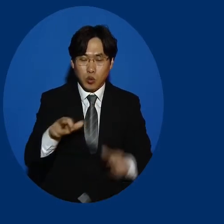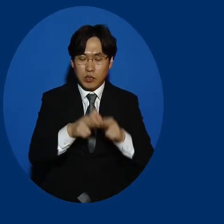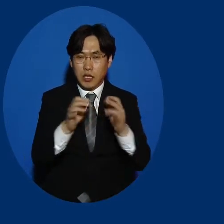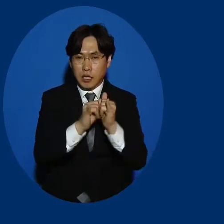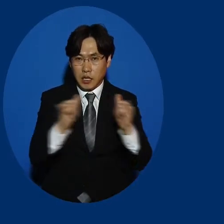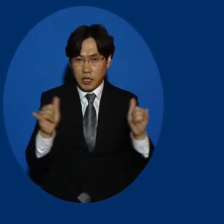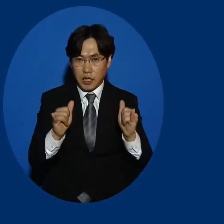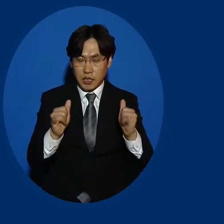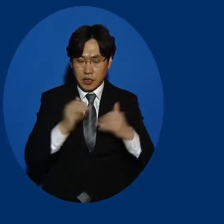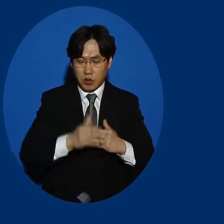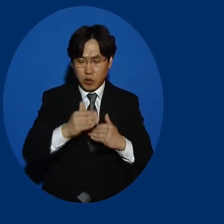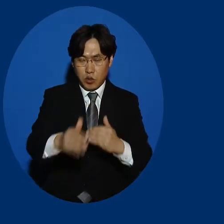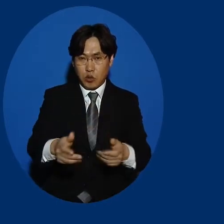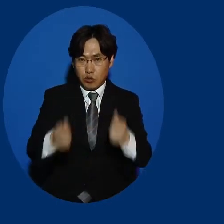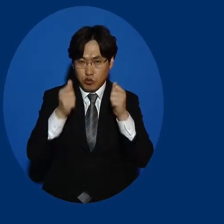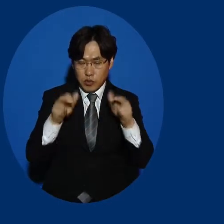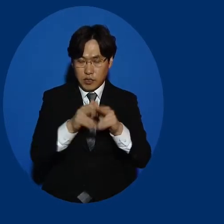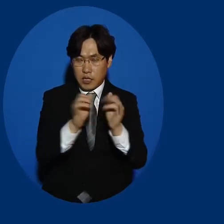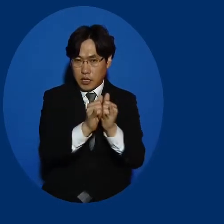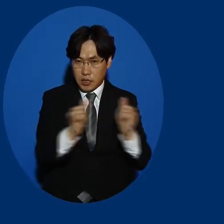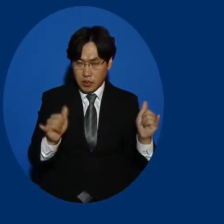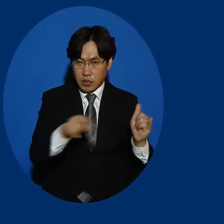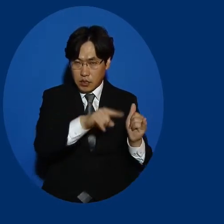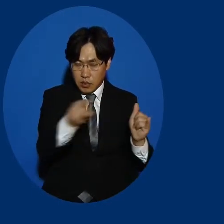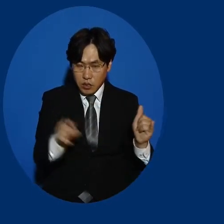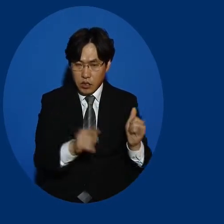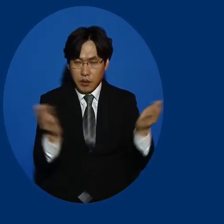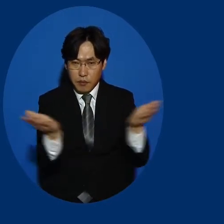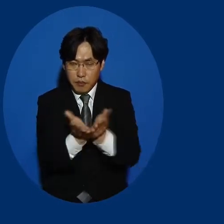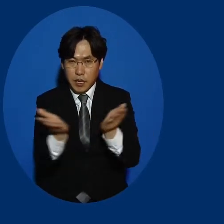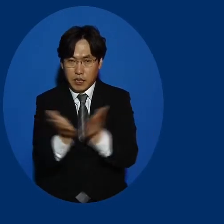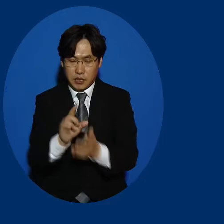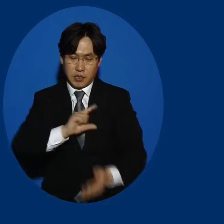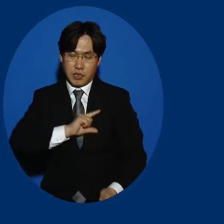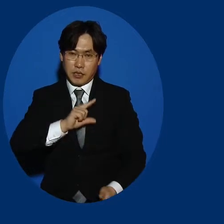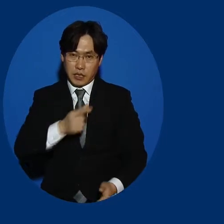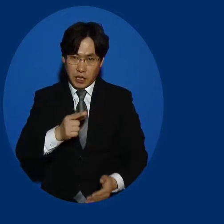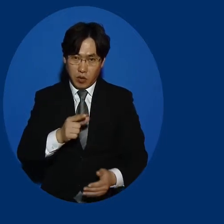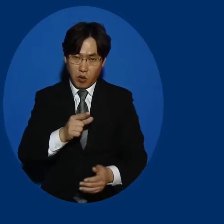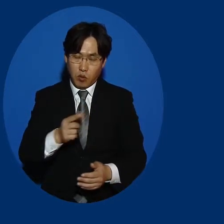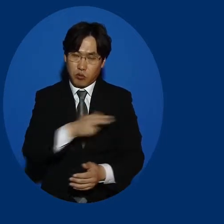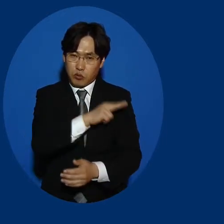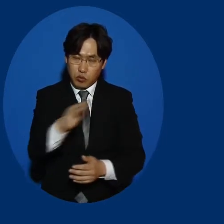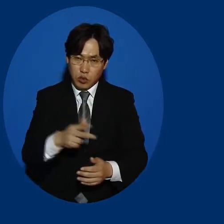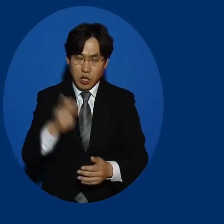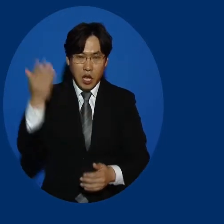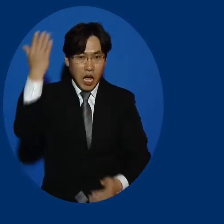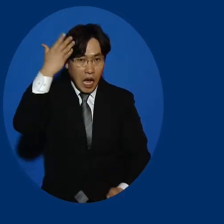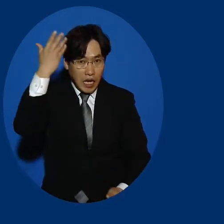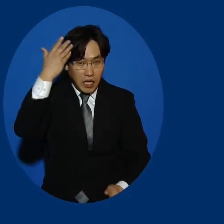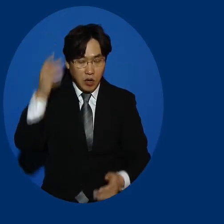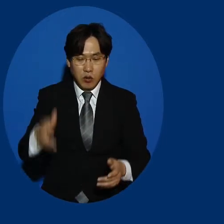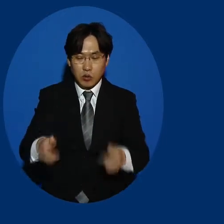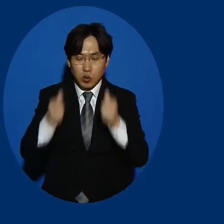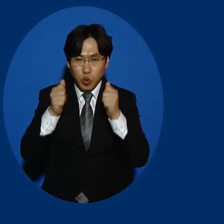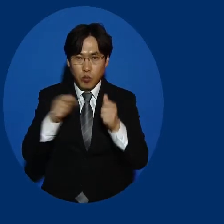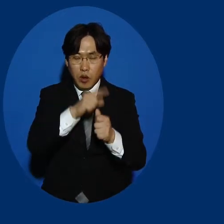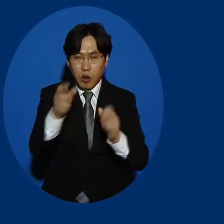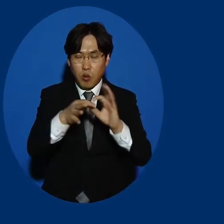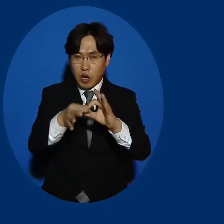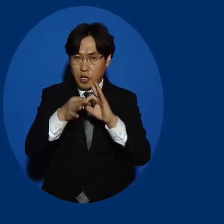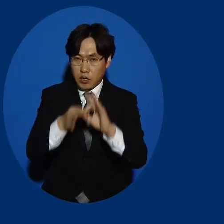평생교육 과정을 이수한 장애인에게 그에 상응하는 자격과 학력을 인정하고